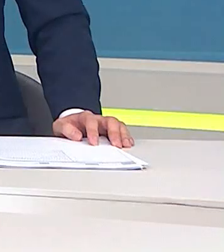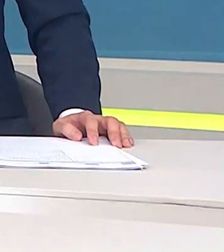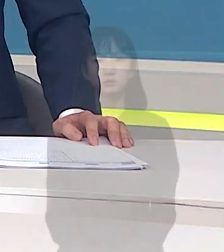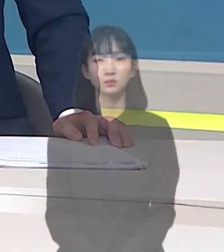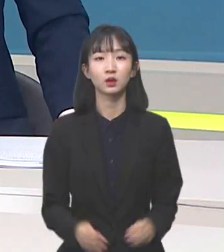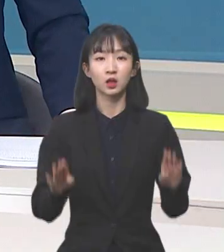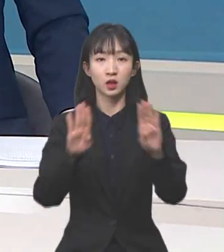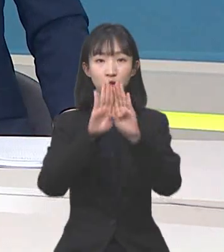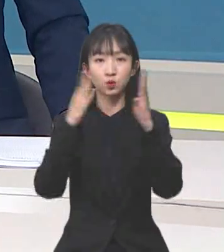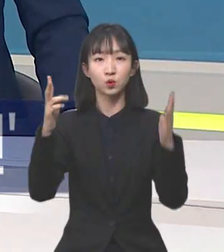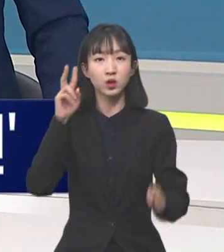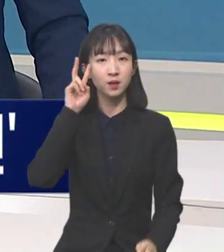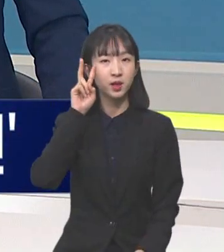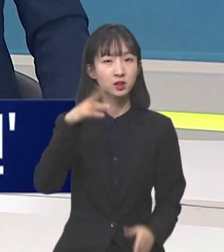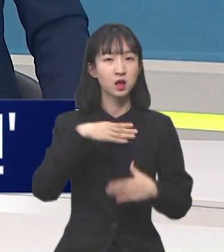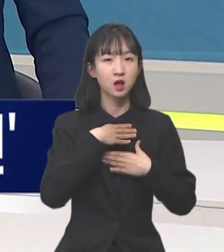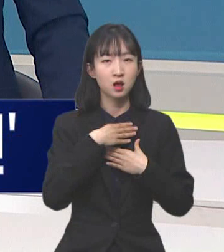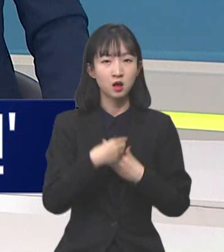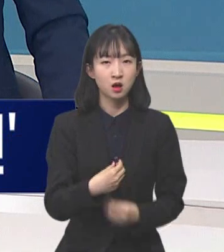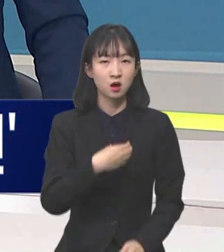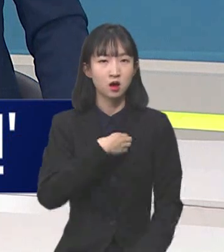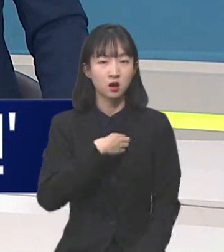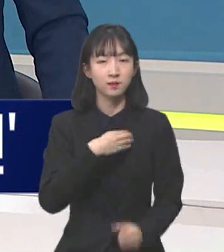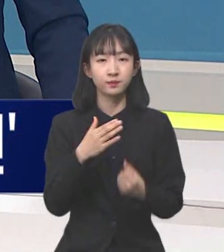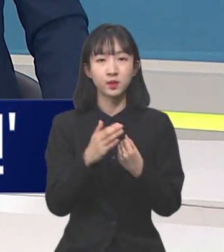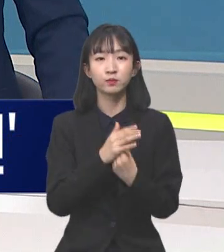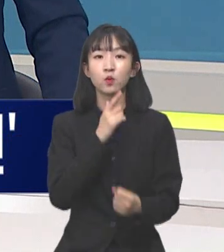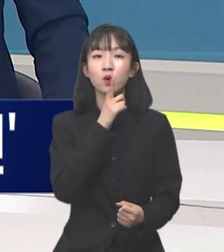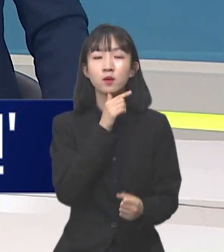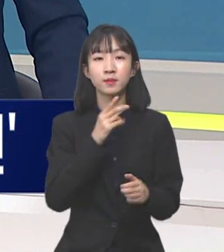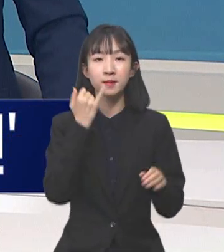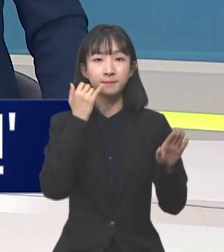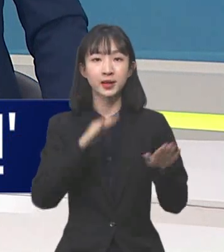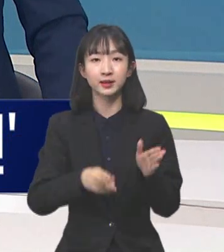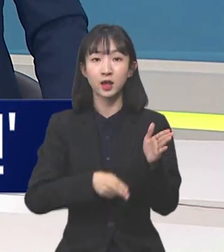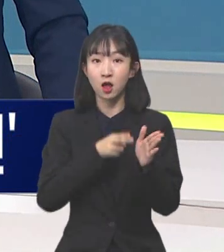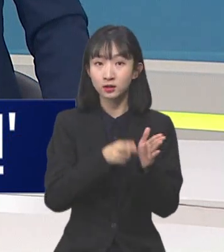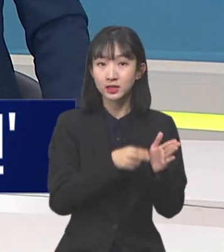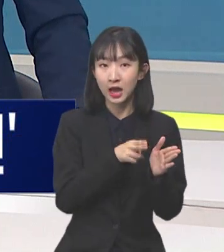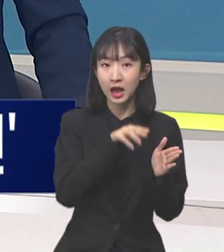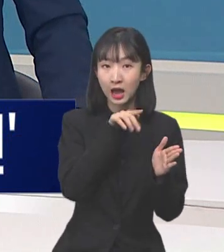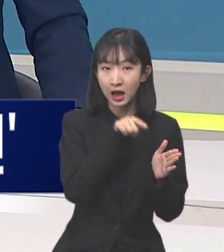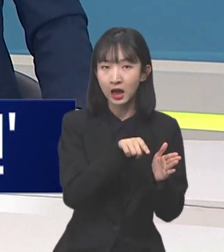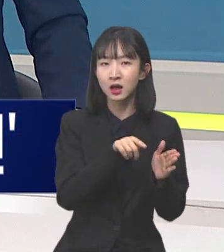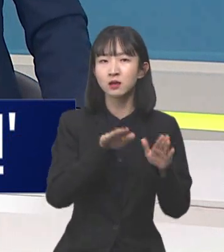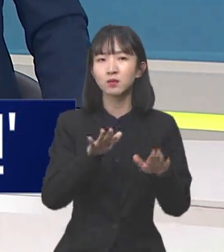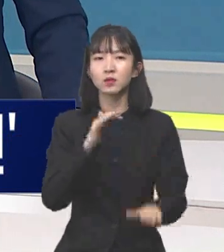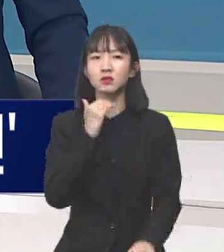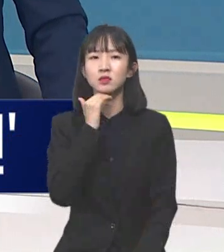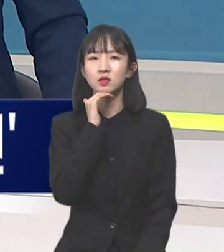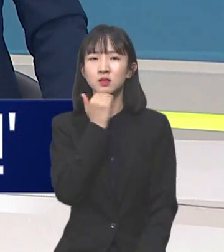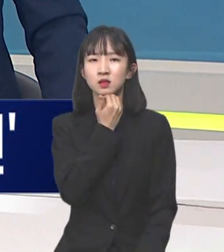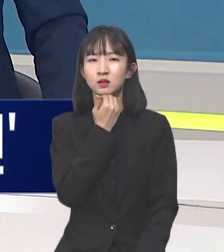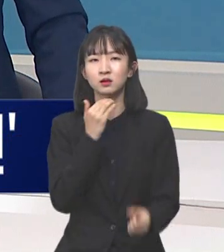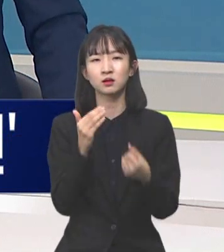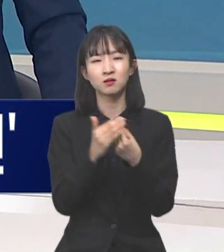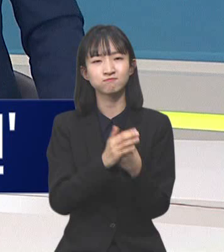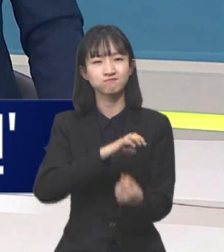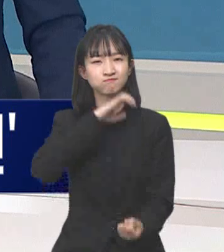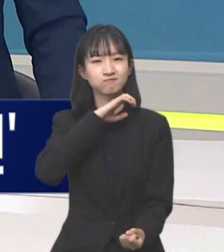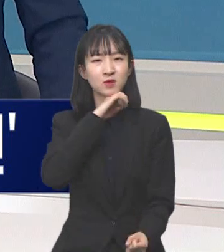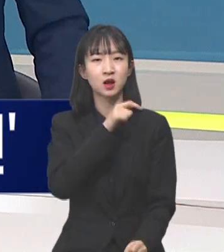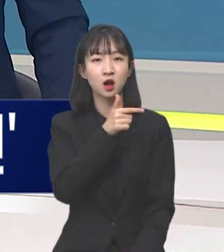개통 이틀만에 안전 문제로 운행이 중단됐던 월미 바다열차가 이번엔 대기 시간 문제로 승객들의 불만을 사고